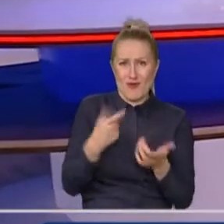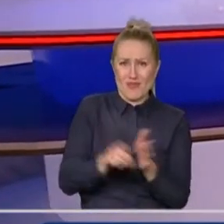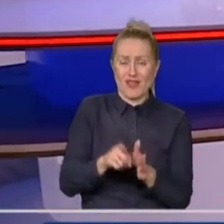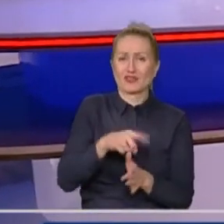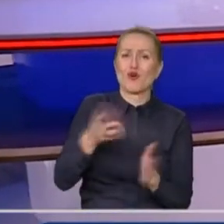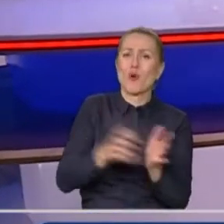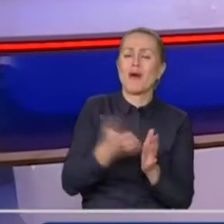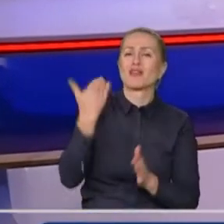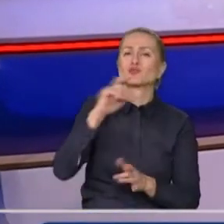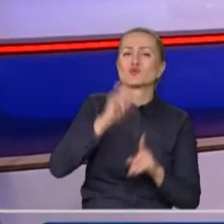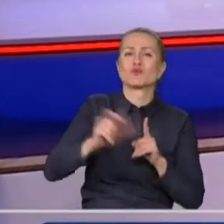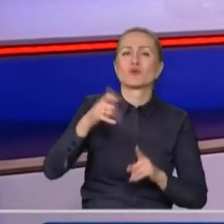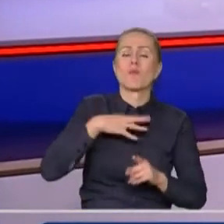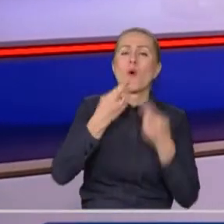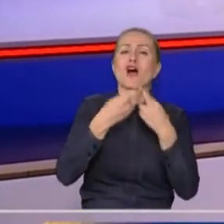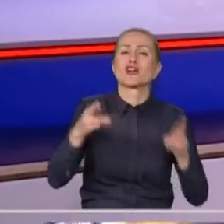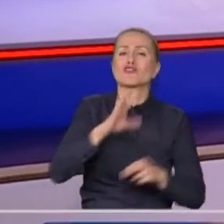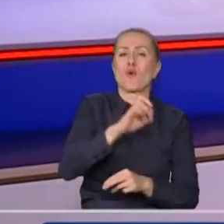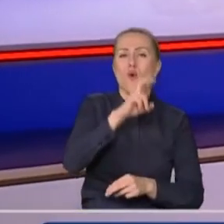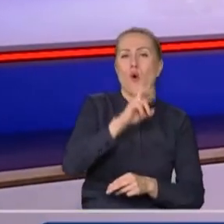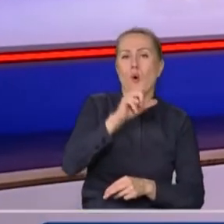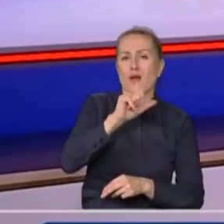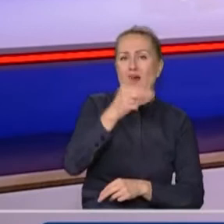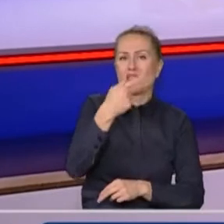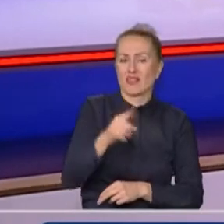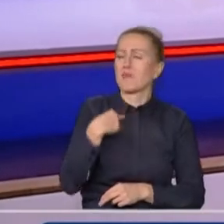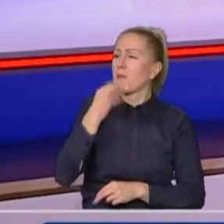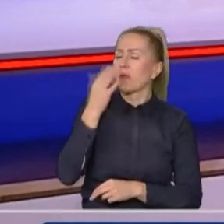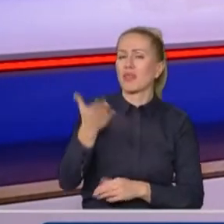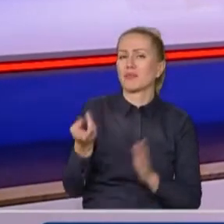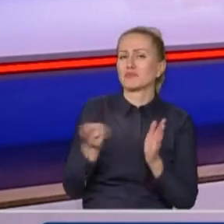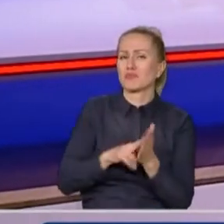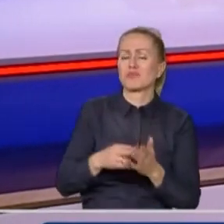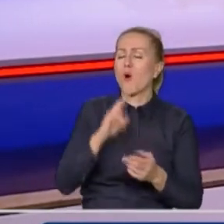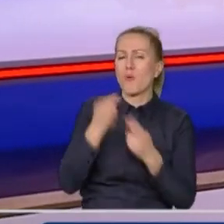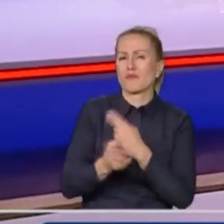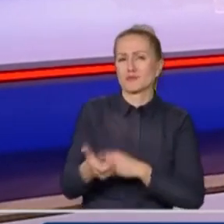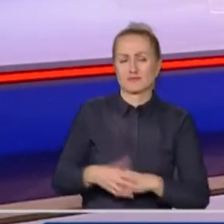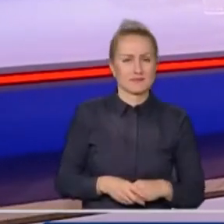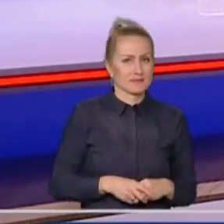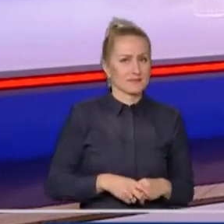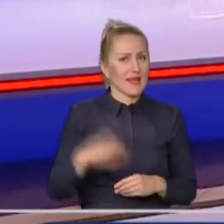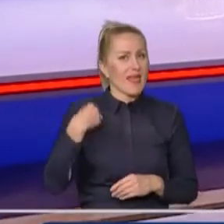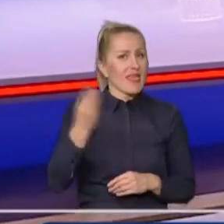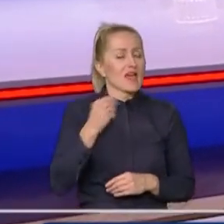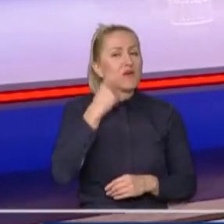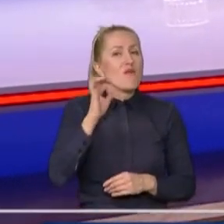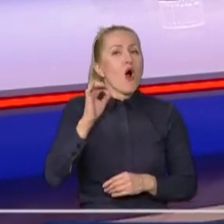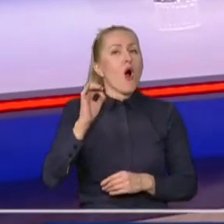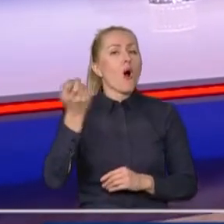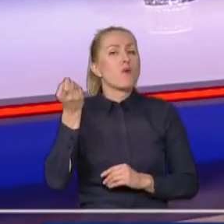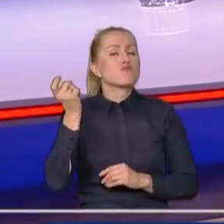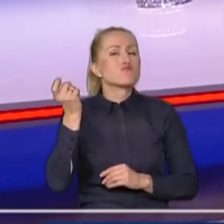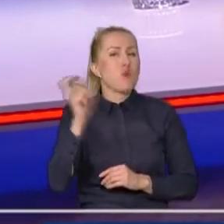słów reżysera Agnieszki Holland chciałabym pana ministra zapytać. Ja może jeszcze parę słów o tych prowokacjach.